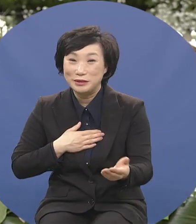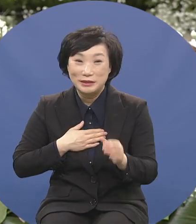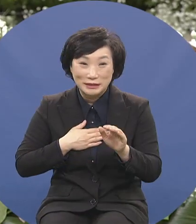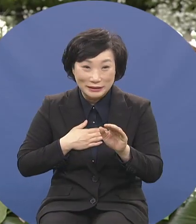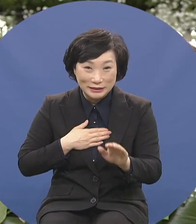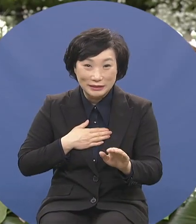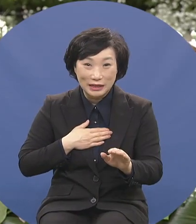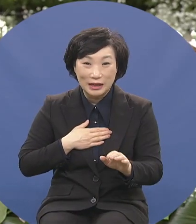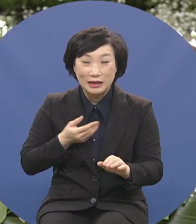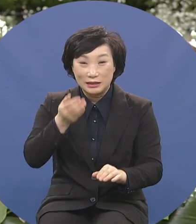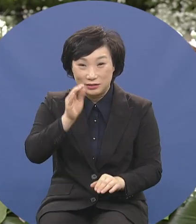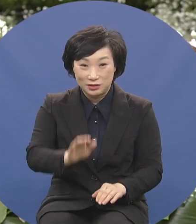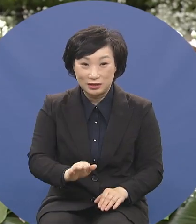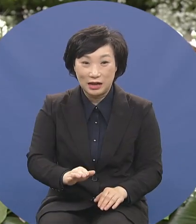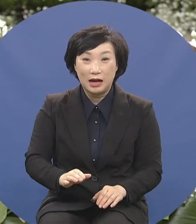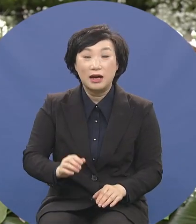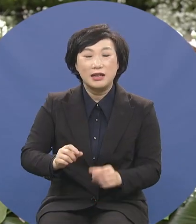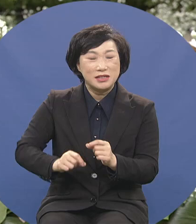그러나